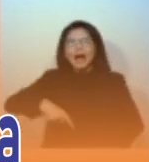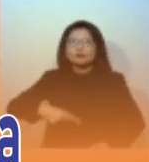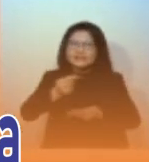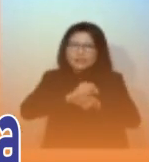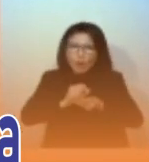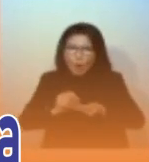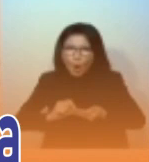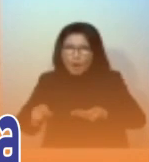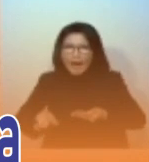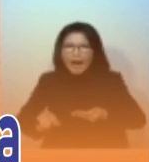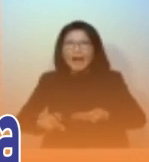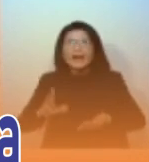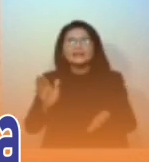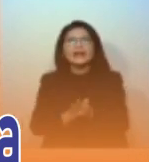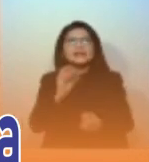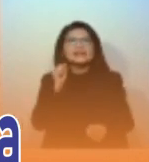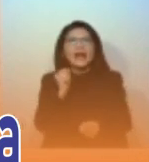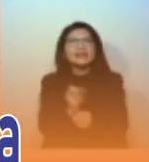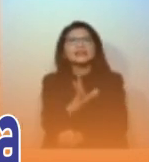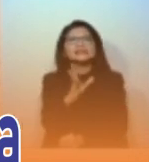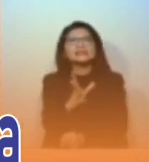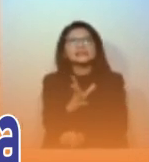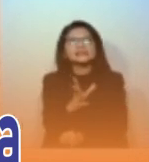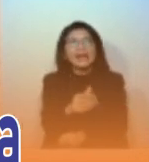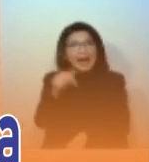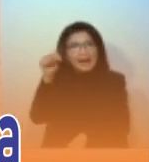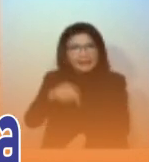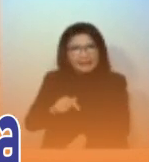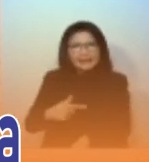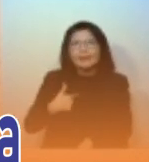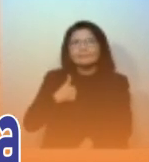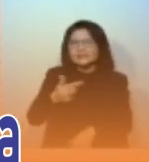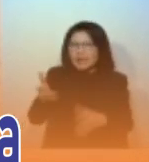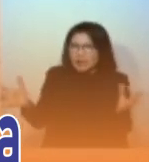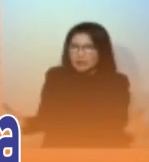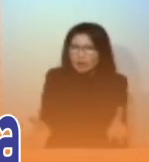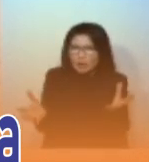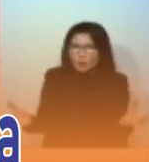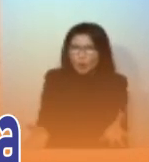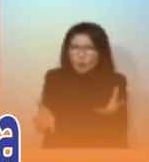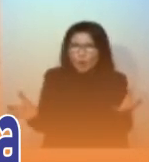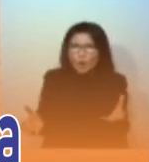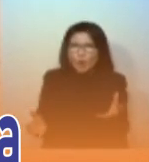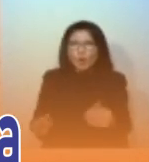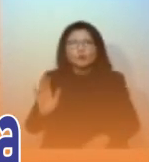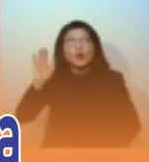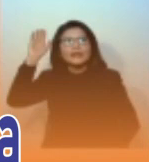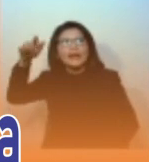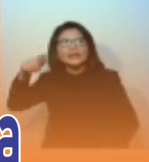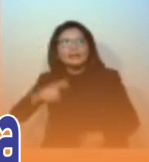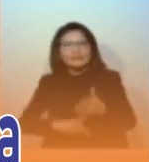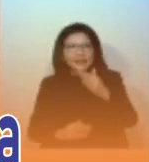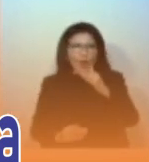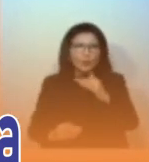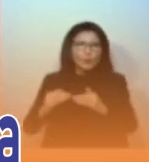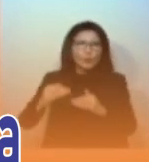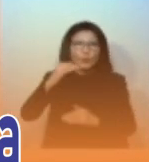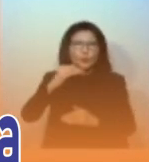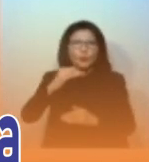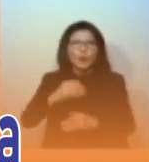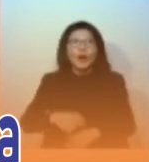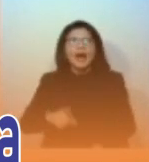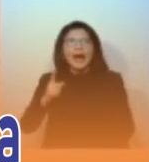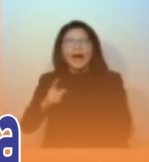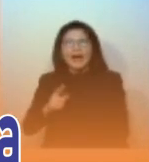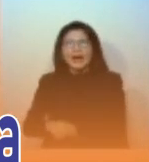sekolah dan gratis. Inilah yang kemudian bisa kita dorong untuk kemudian mereka bisa naik. Ada juga